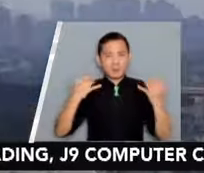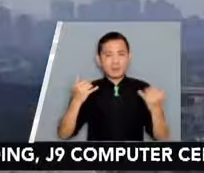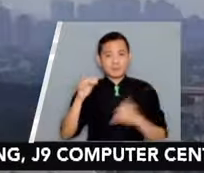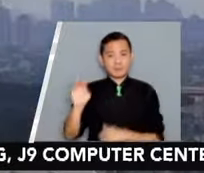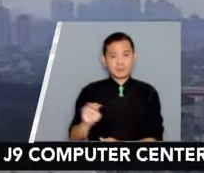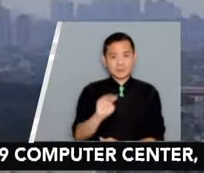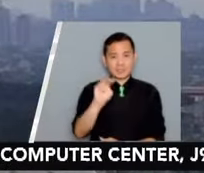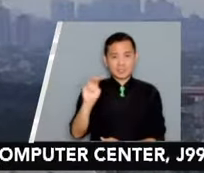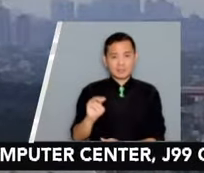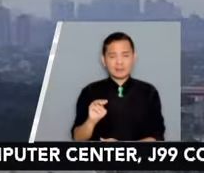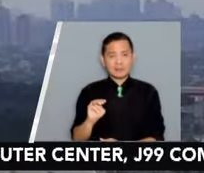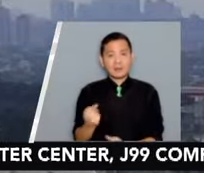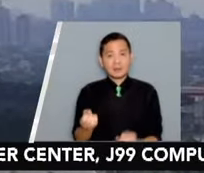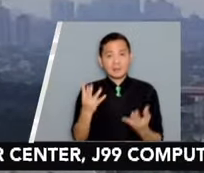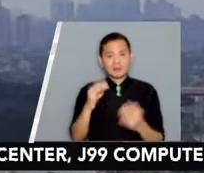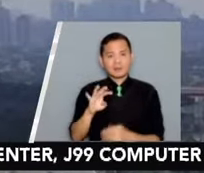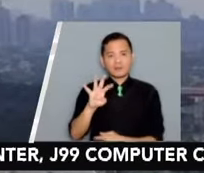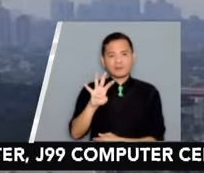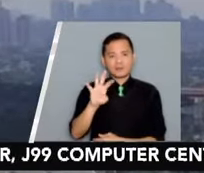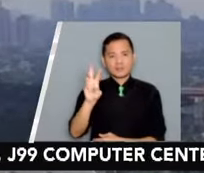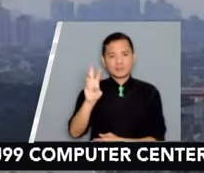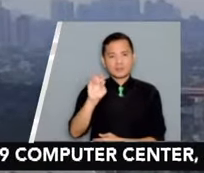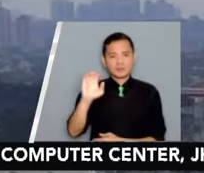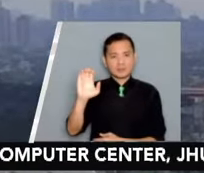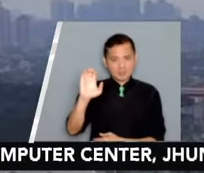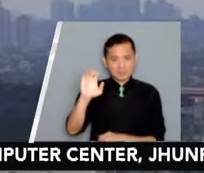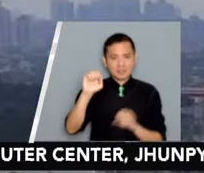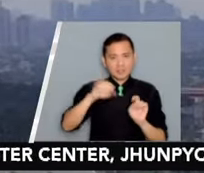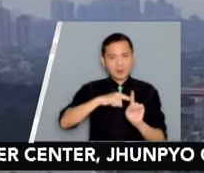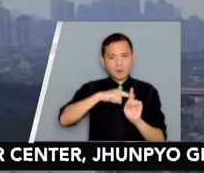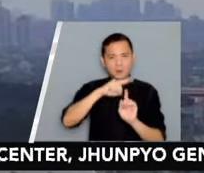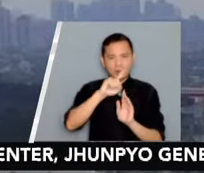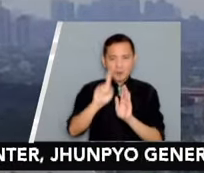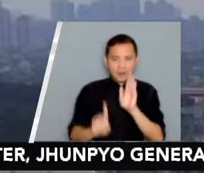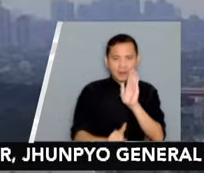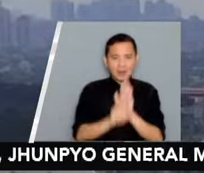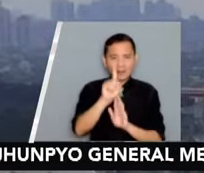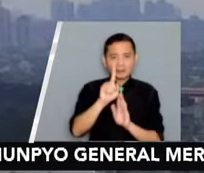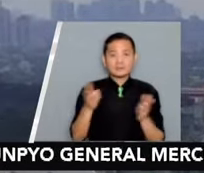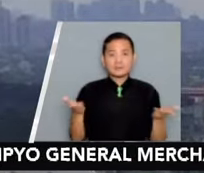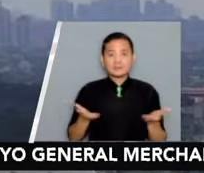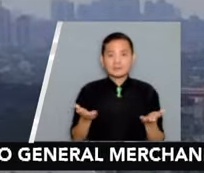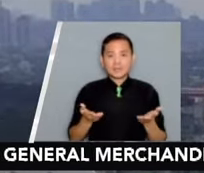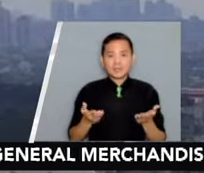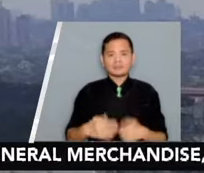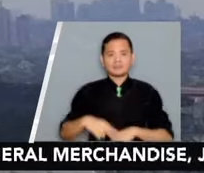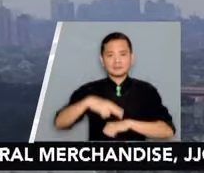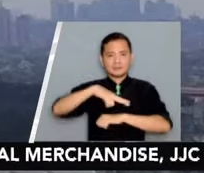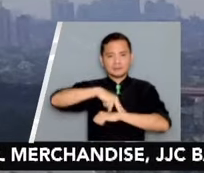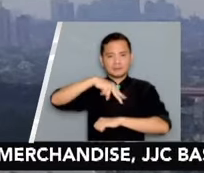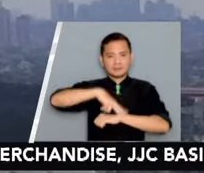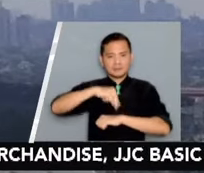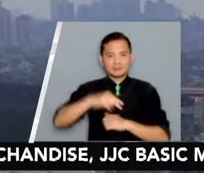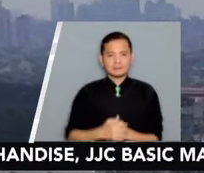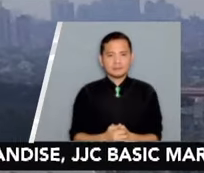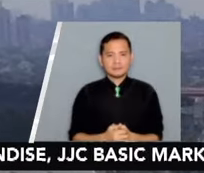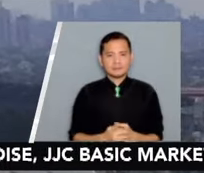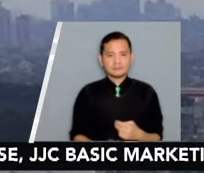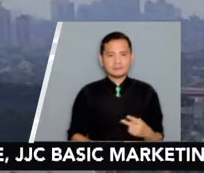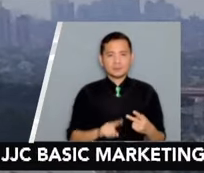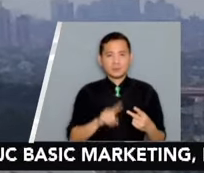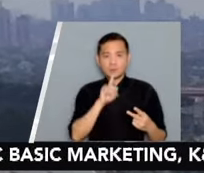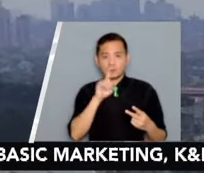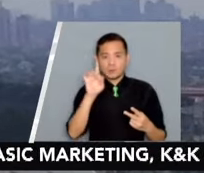46 degrees Celsius ang pinamatinding INT index o damang init ngayong araw sa Daet, Camarines Norte. Danger level po yan mga kapuso. Ibig